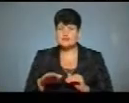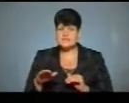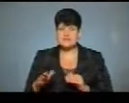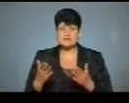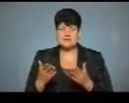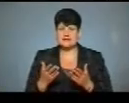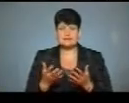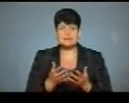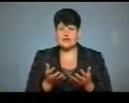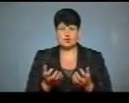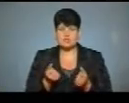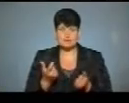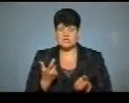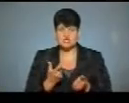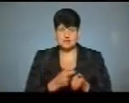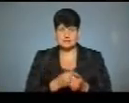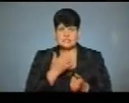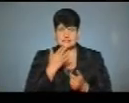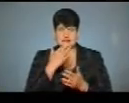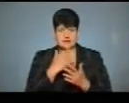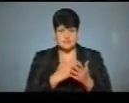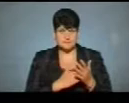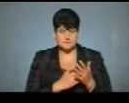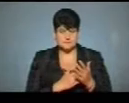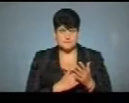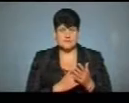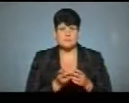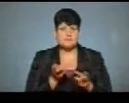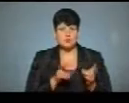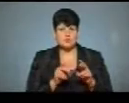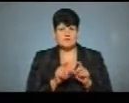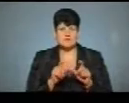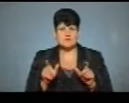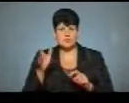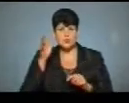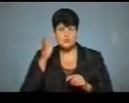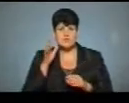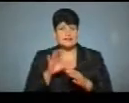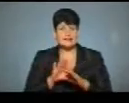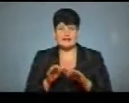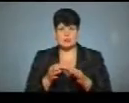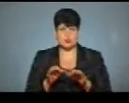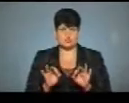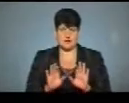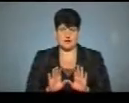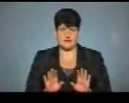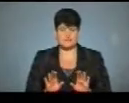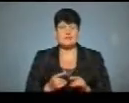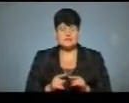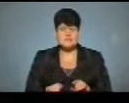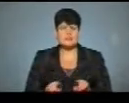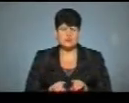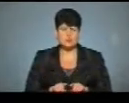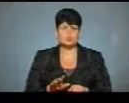не отримали щеплень за національним календарем, відвідувати заклади освіти не дозволяється. Це також